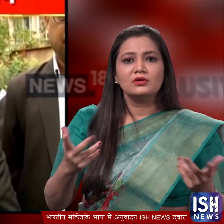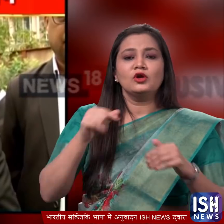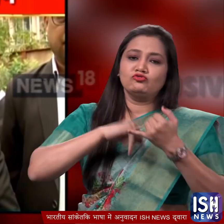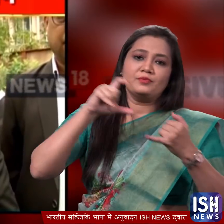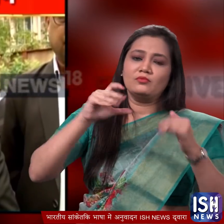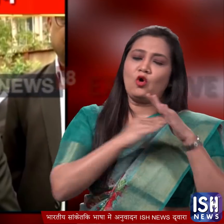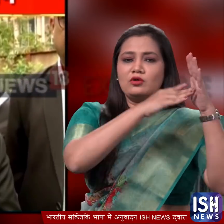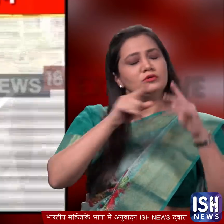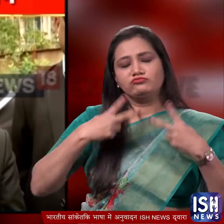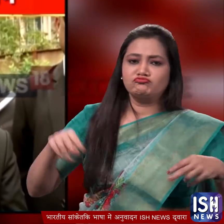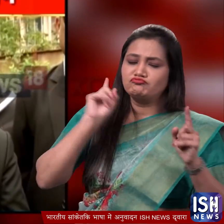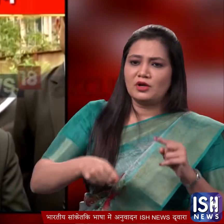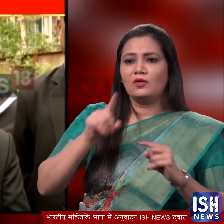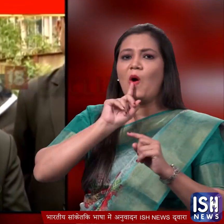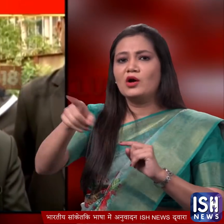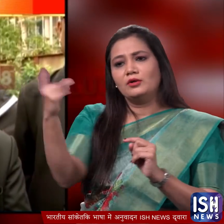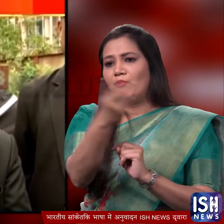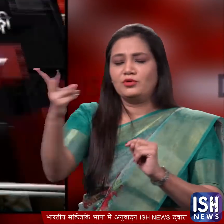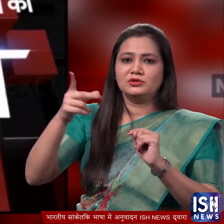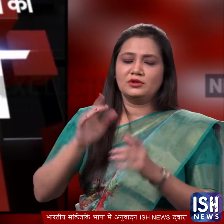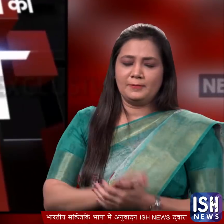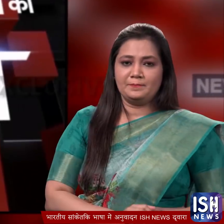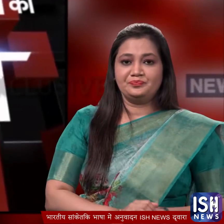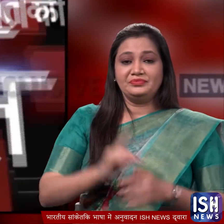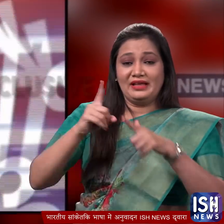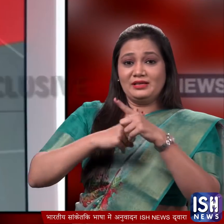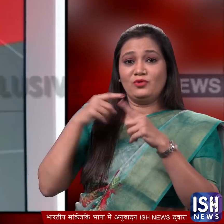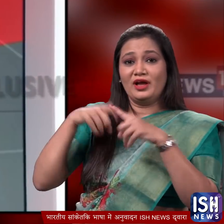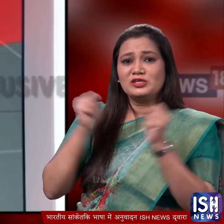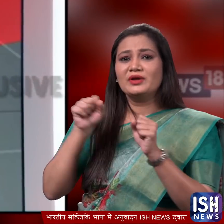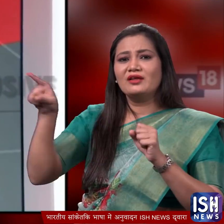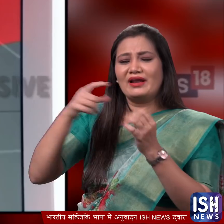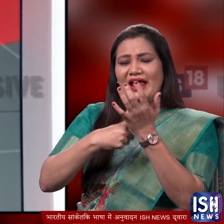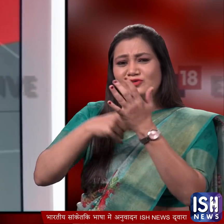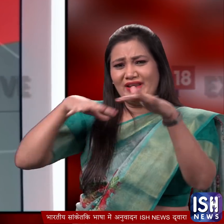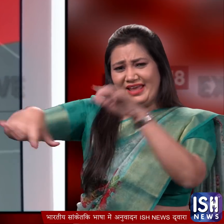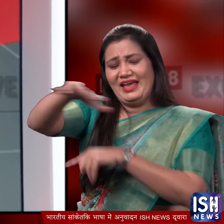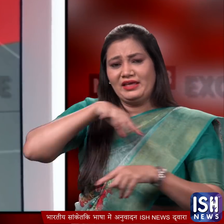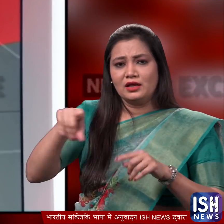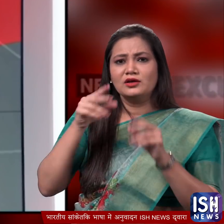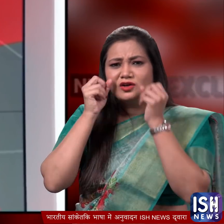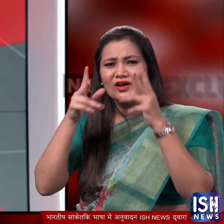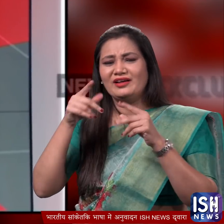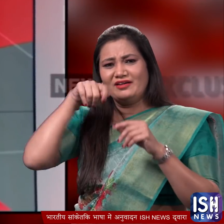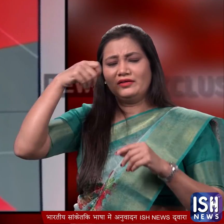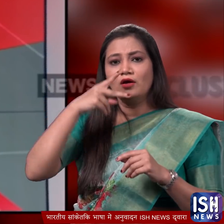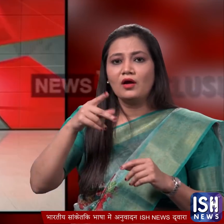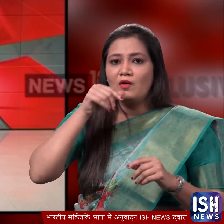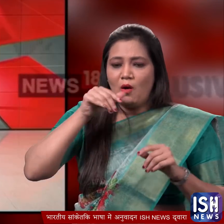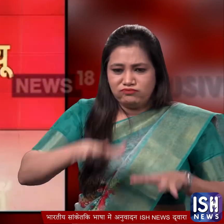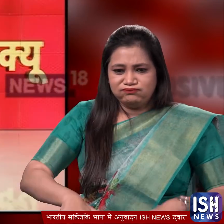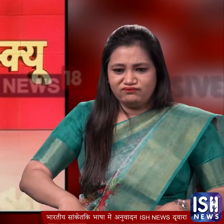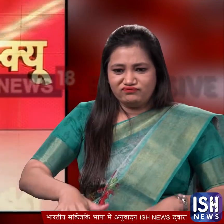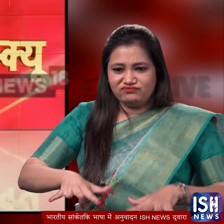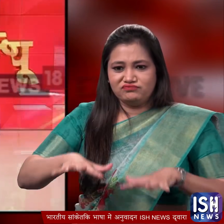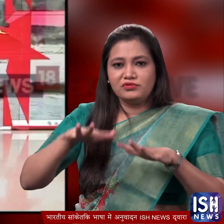इसलिए सुप्रीम कोर्ट इस मामले की गहनता को देखते हुए नोटिस किया है। जम्मू कश्मीर के राजौरी से चौंका देने वाली कुछ तस्वीरें सामने आईं, जहां बाढ़